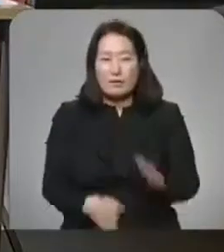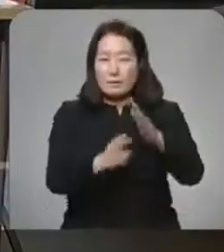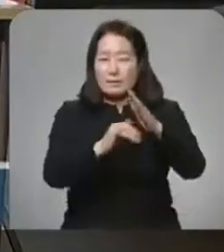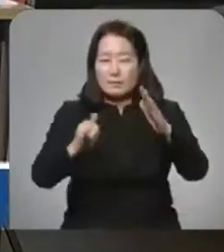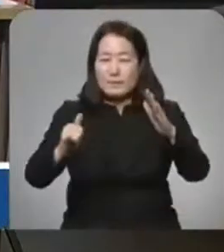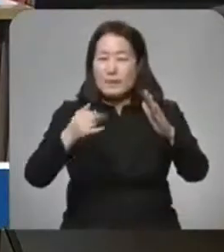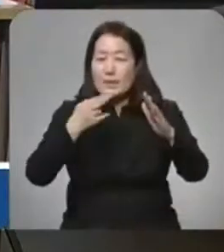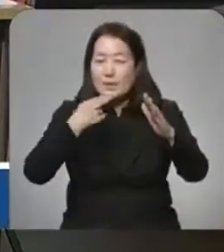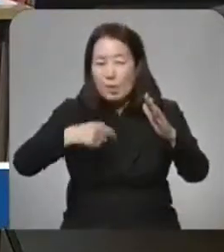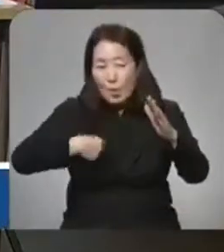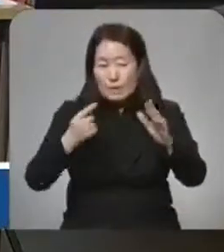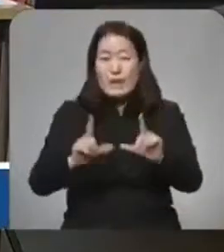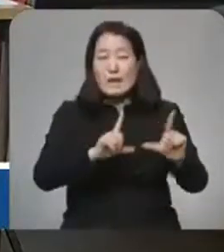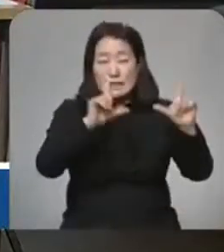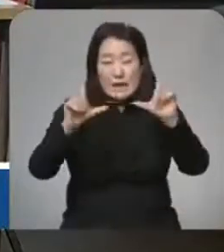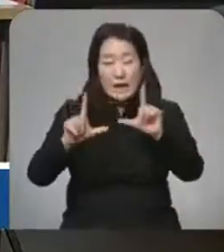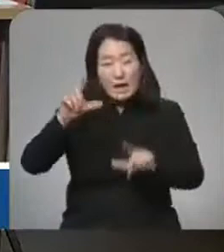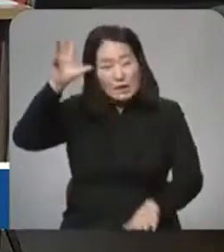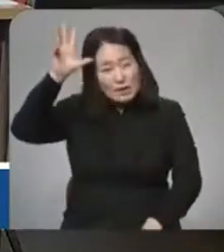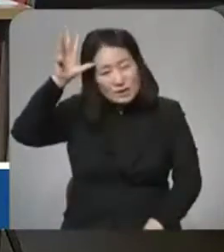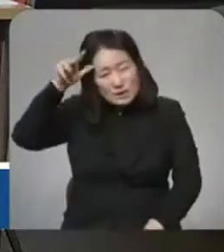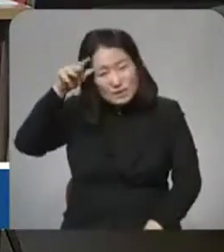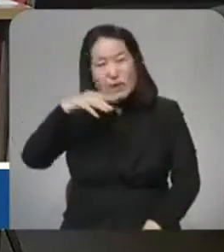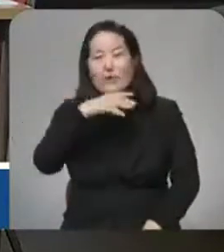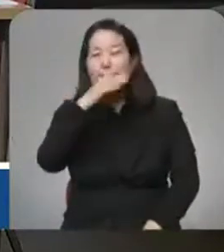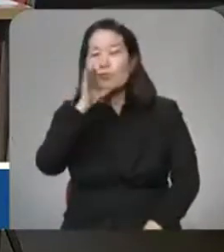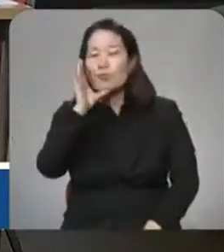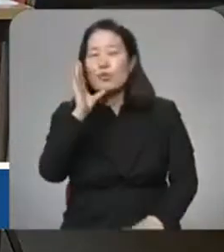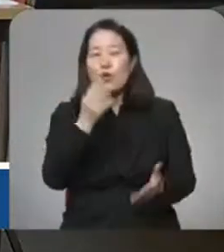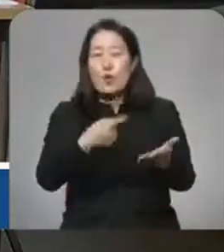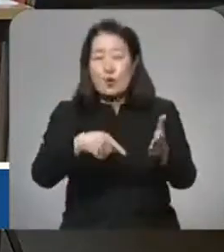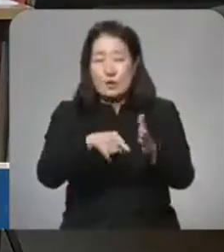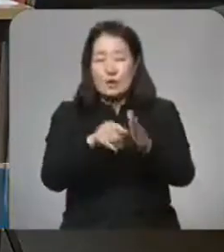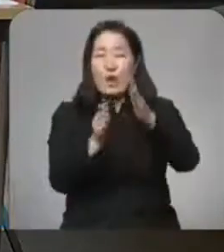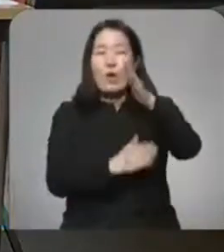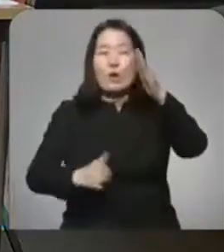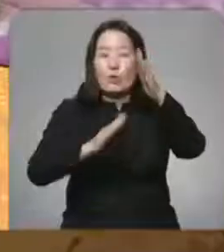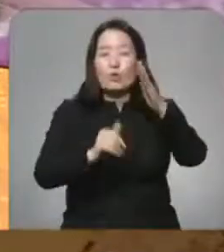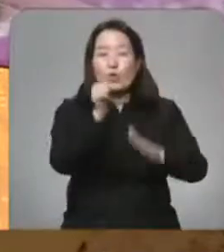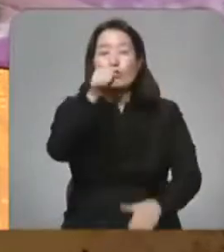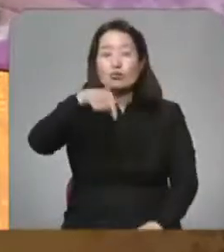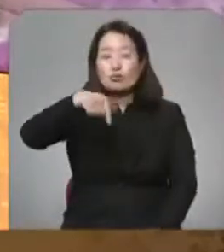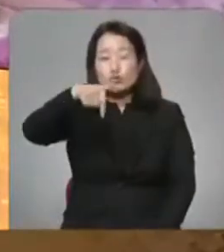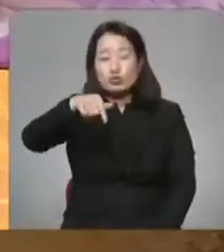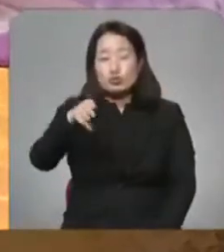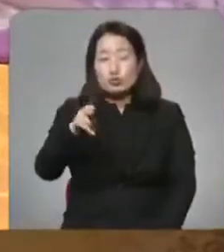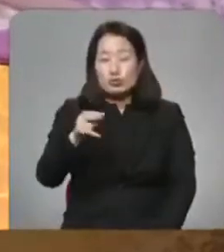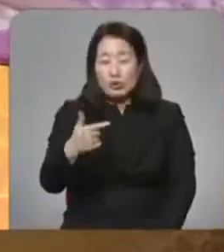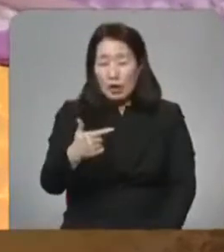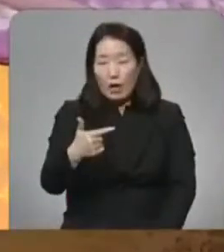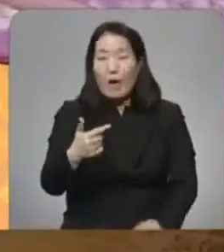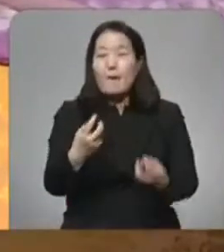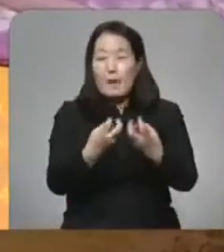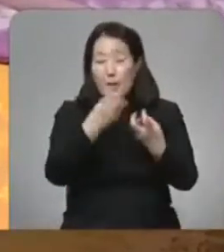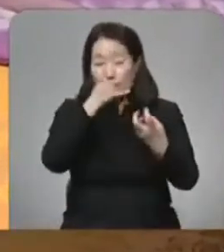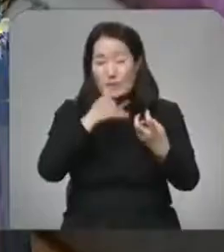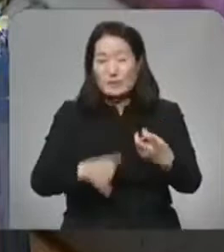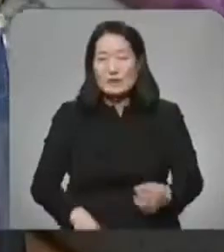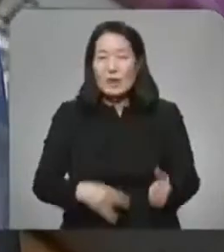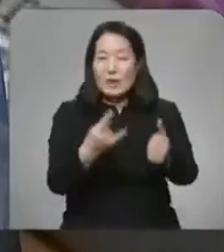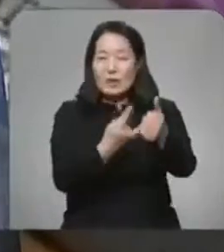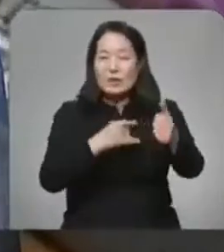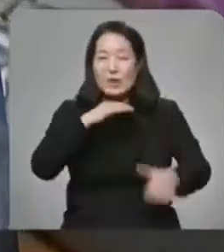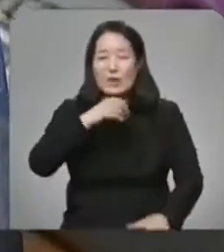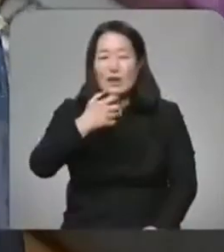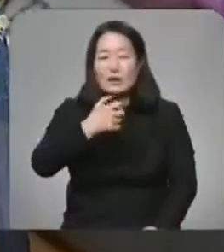없이 혼자인데다 치매에 걸린 어르신들을 위한 공공후견 제도가 마련돼 있습니다. 치매 환자인 횡성의 60대